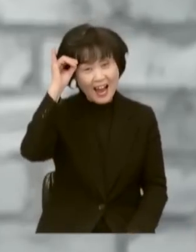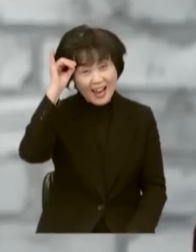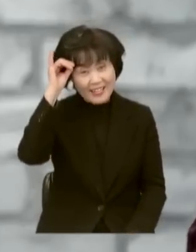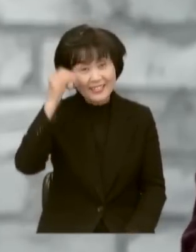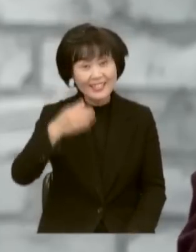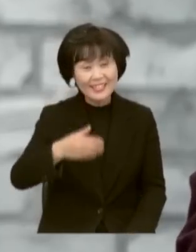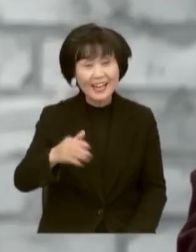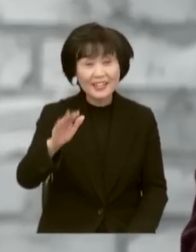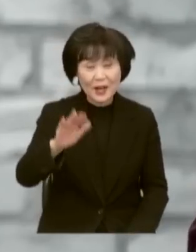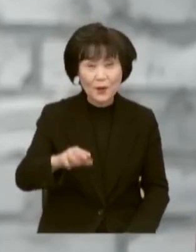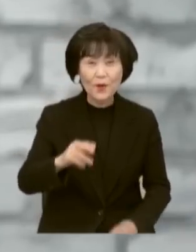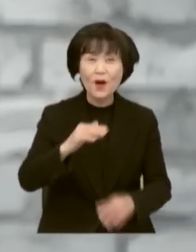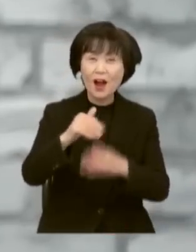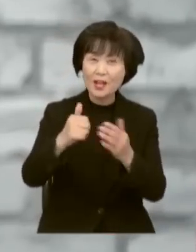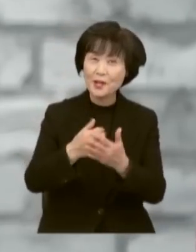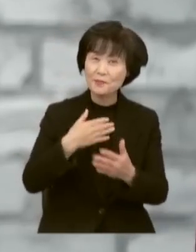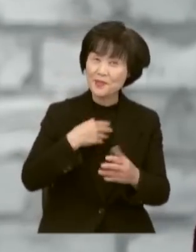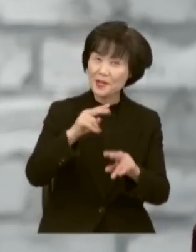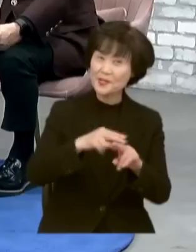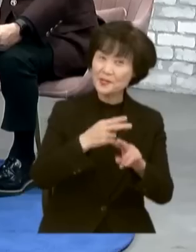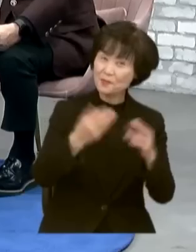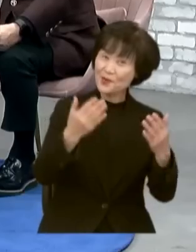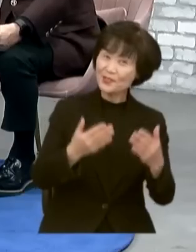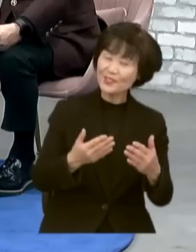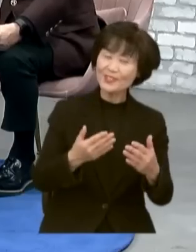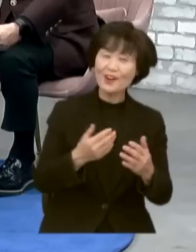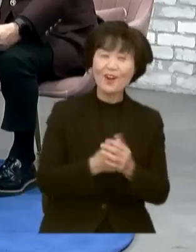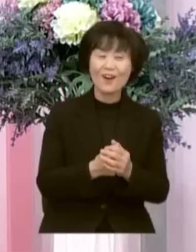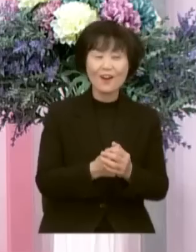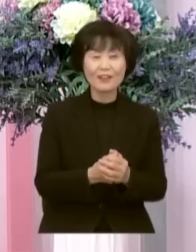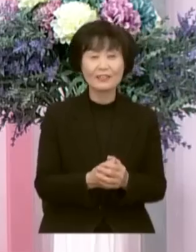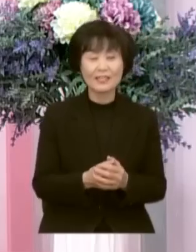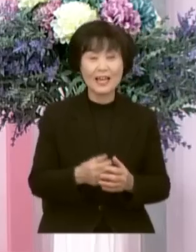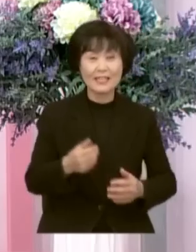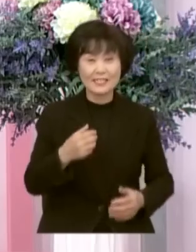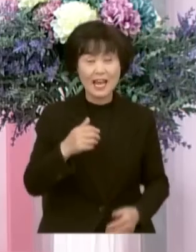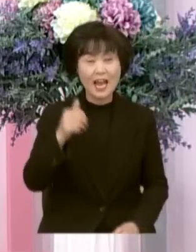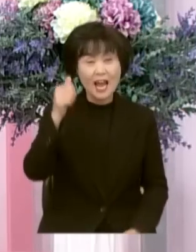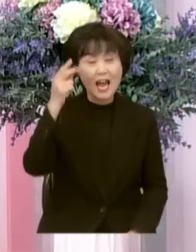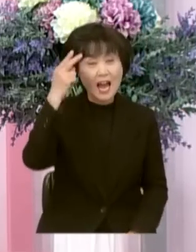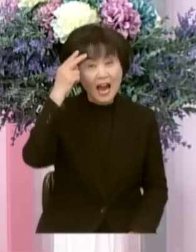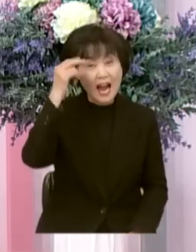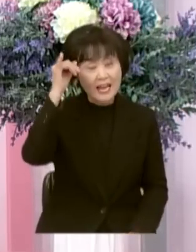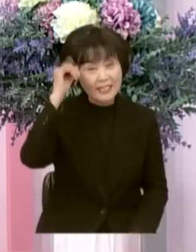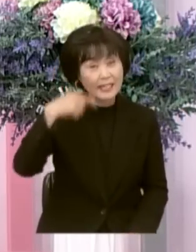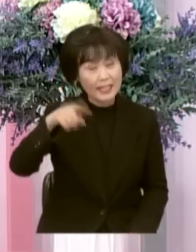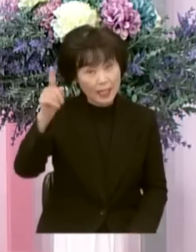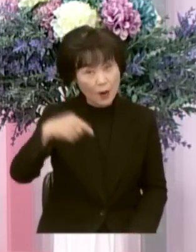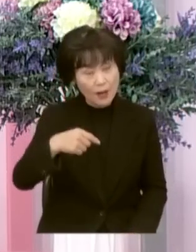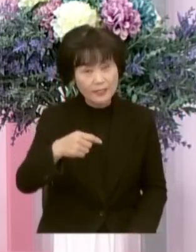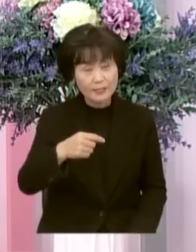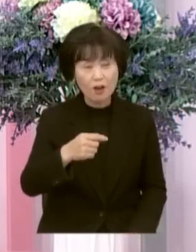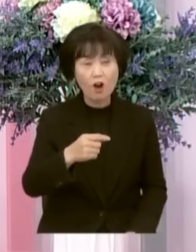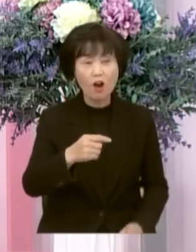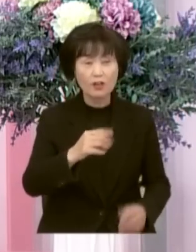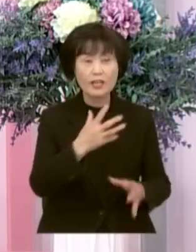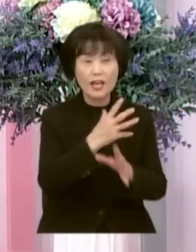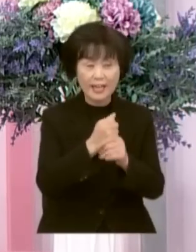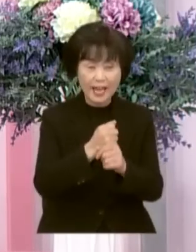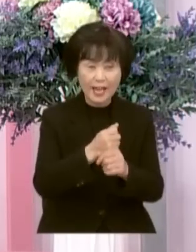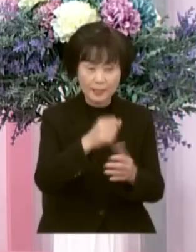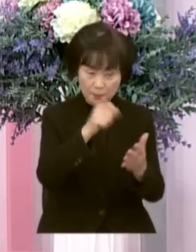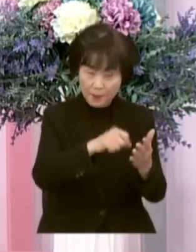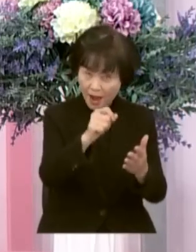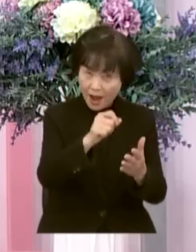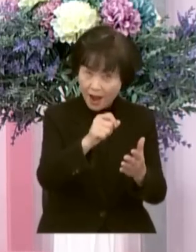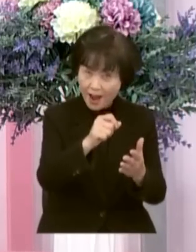이렇게 선물을 미리 깔아주시네. 네. 그러면서 이제 갔다 와서 이제 사인만 하는 걸로 이제 예. 그런 상태였어요. 또